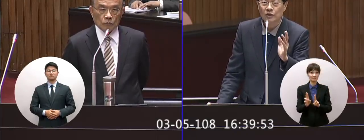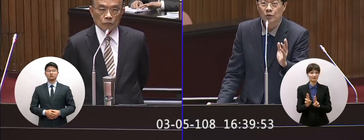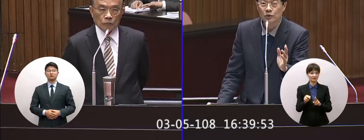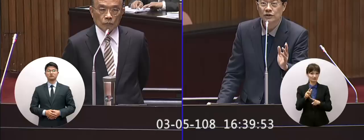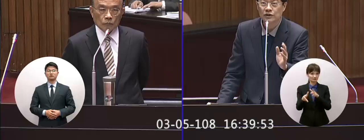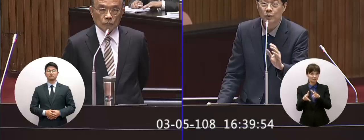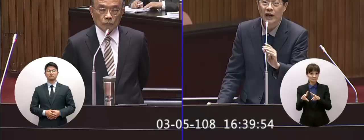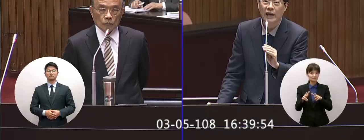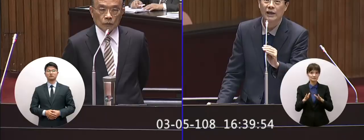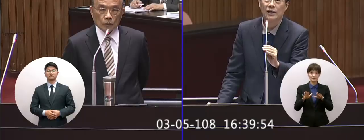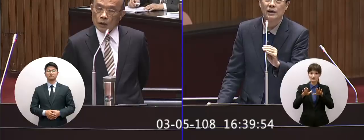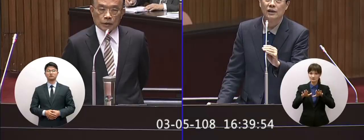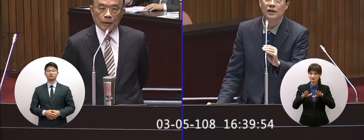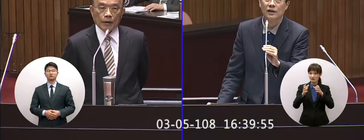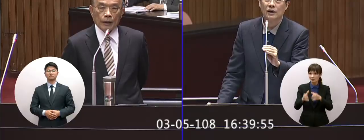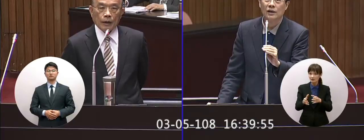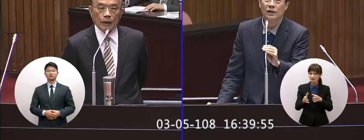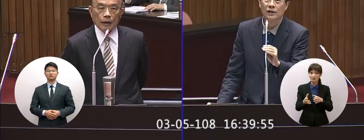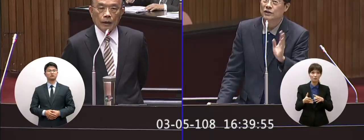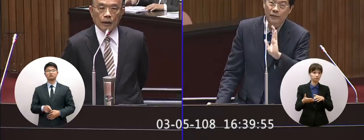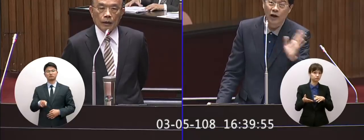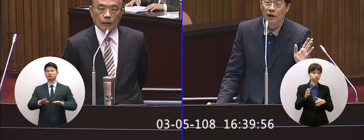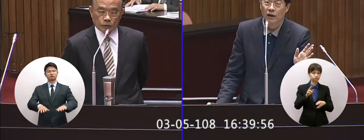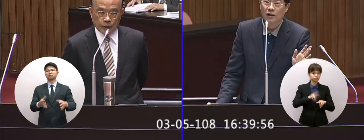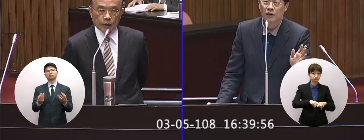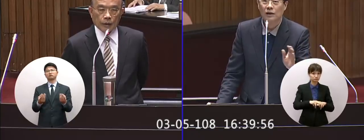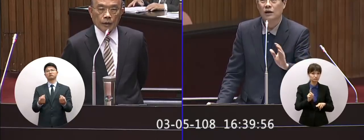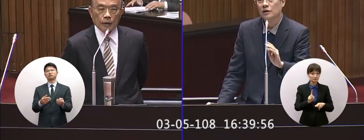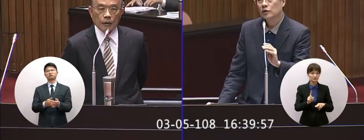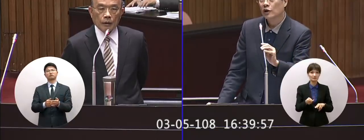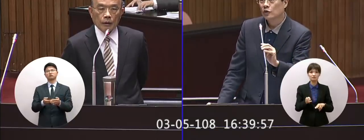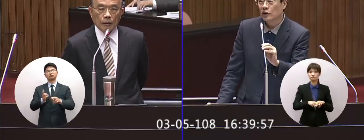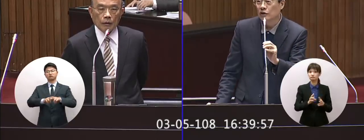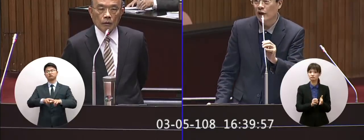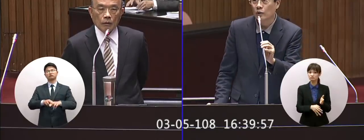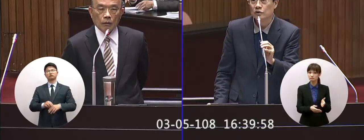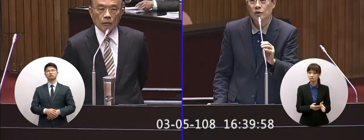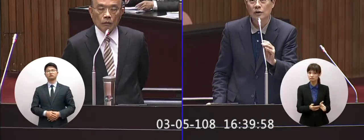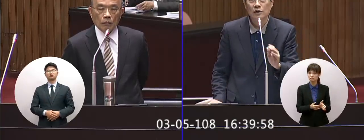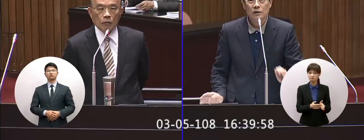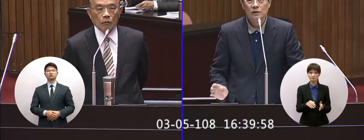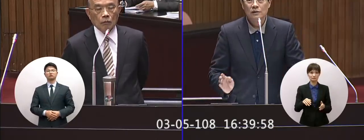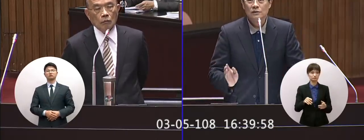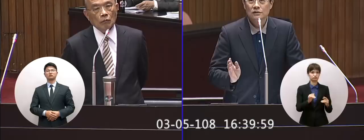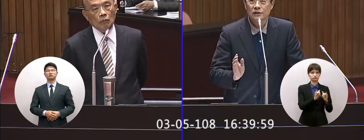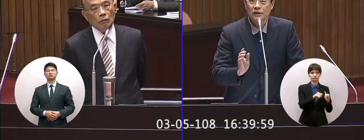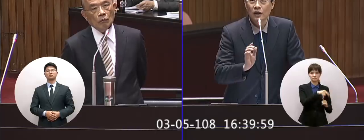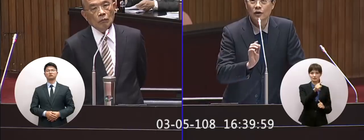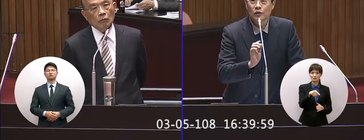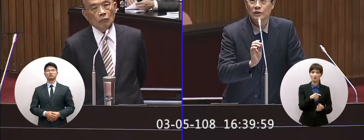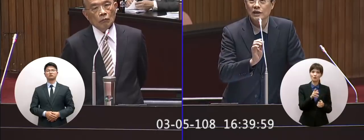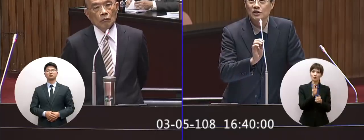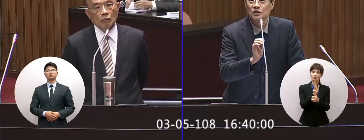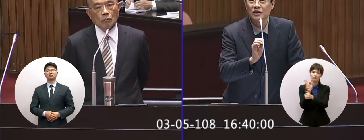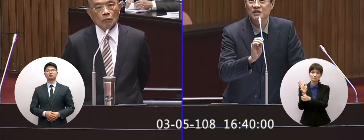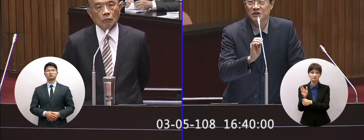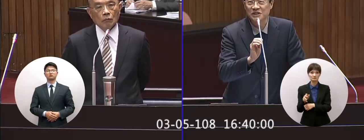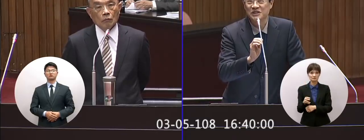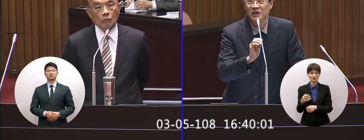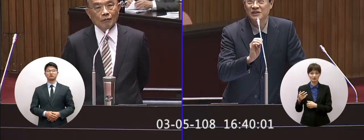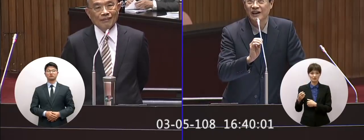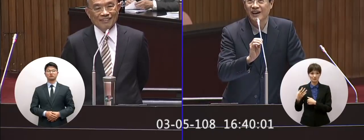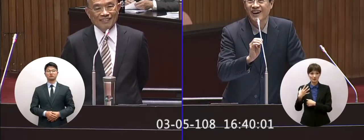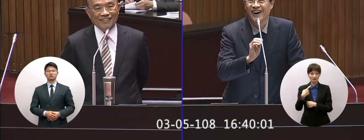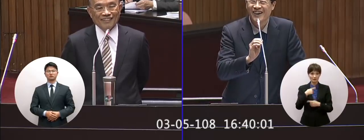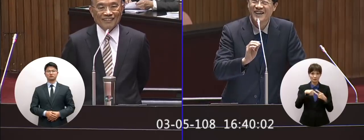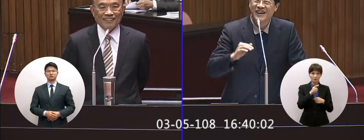要盖还或者是不盖？ 那已经没有了， 已经没有了。 对， 好，因为很多人都在问说，见到院长的时候要再